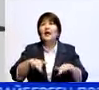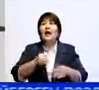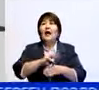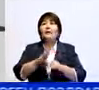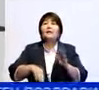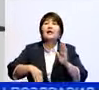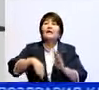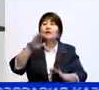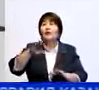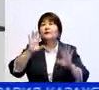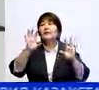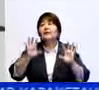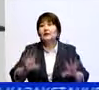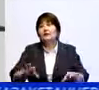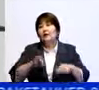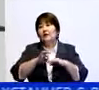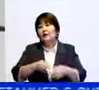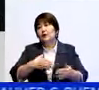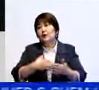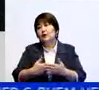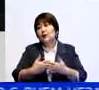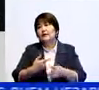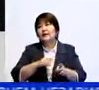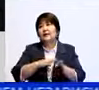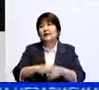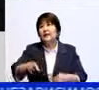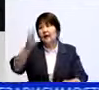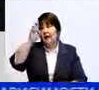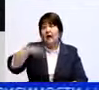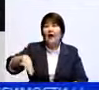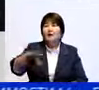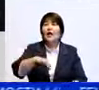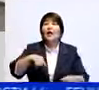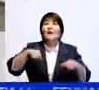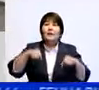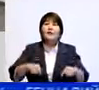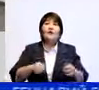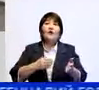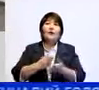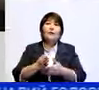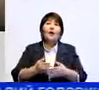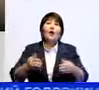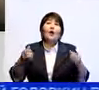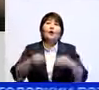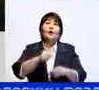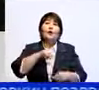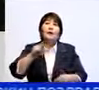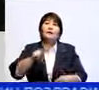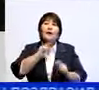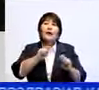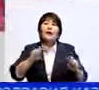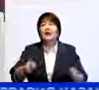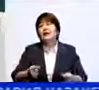Обеспечение верховенства закона вносит весомую лепту в реализацию государственной правовой политики. Группе сотрудников были